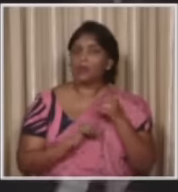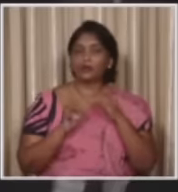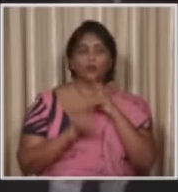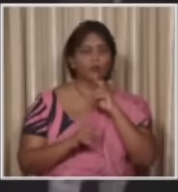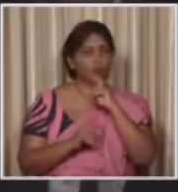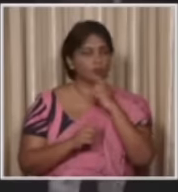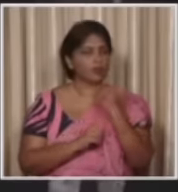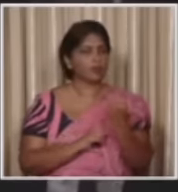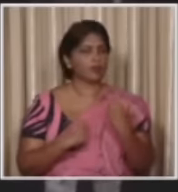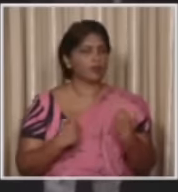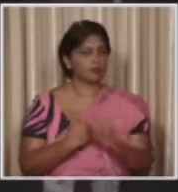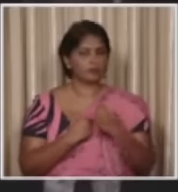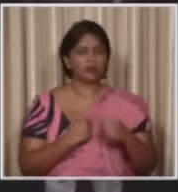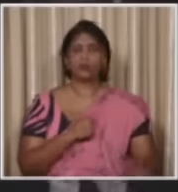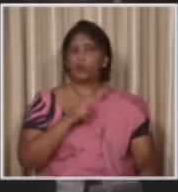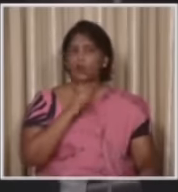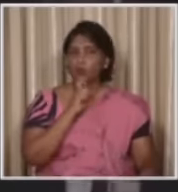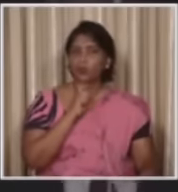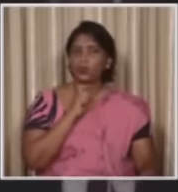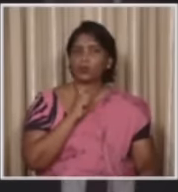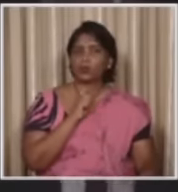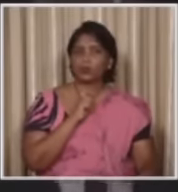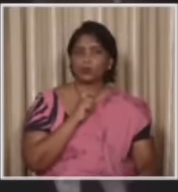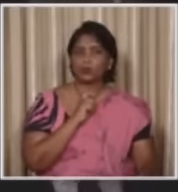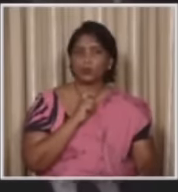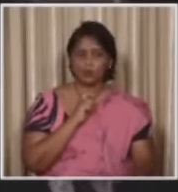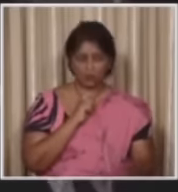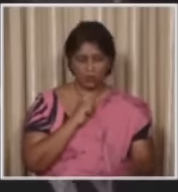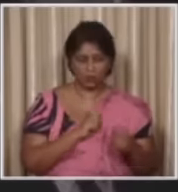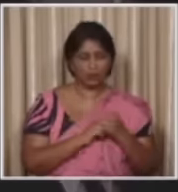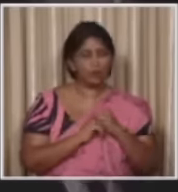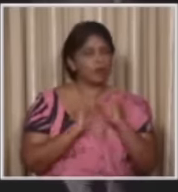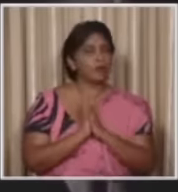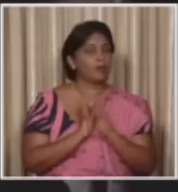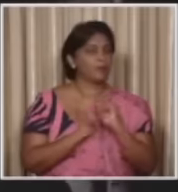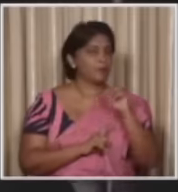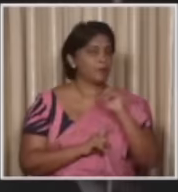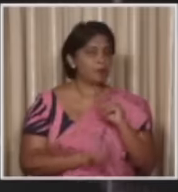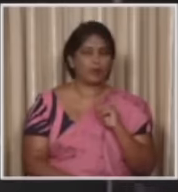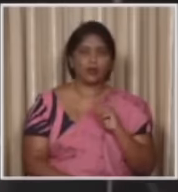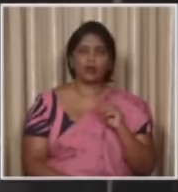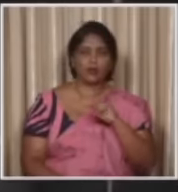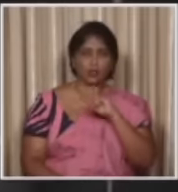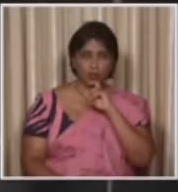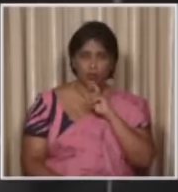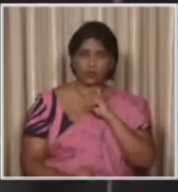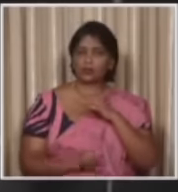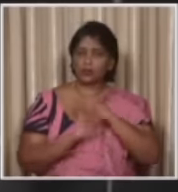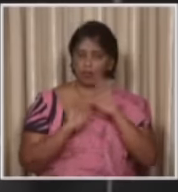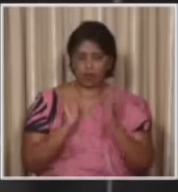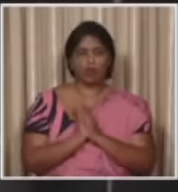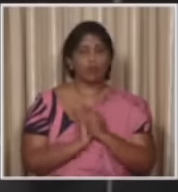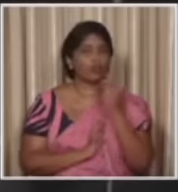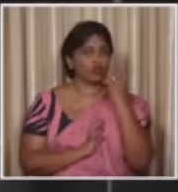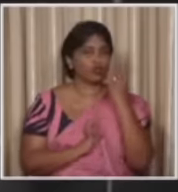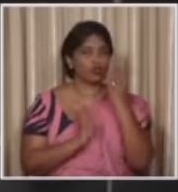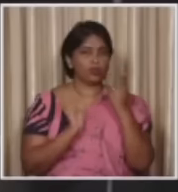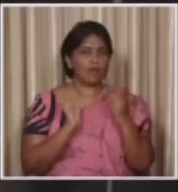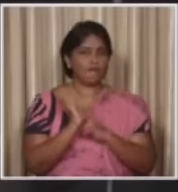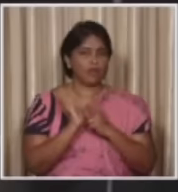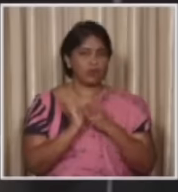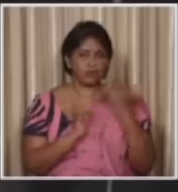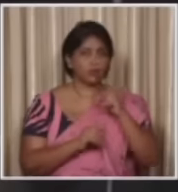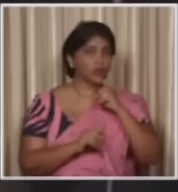අධිකරණ බලයටත් අභියෝග වෙනවා මොකද අධිකරණ බලය අවසාන වශයෙන් ක්‍රියාත්මක කරන්නේ පාර්ලිමේන්තුව දැන් විනිශ්චයකරු තුන්දෙනෙක්ගේ හිස්තැන් තිනෝ